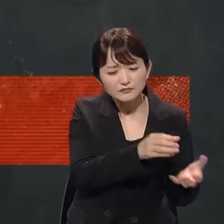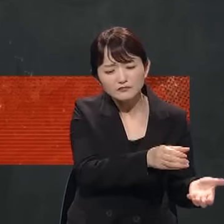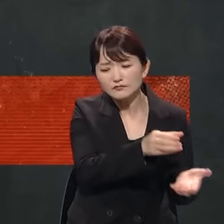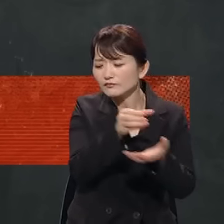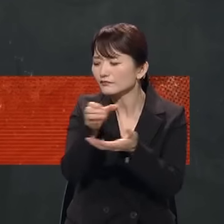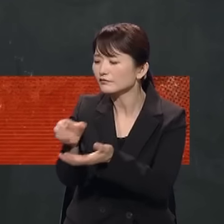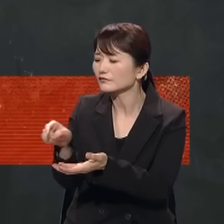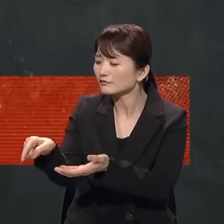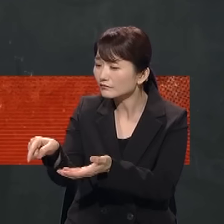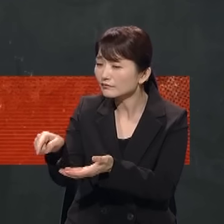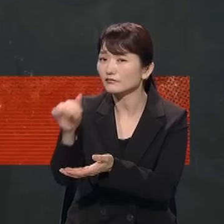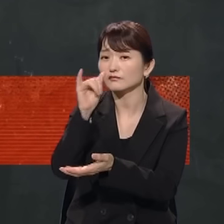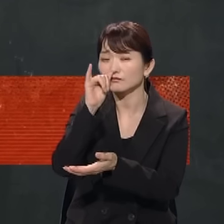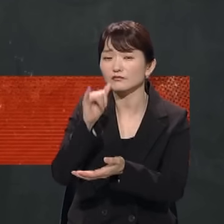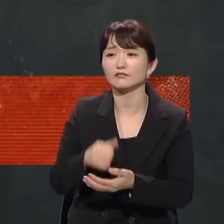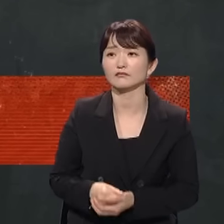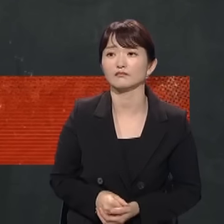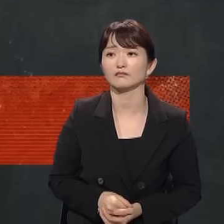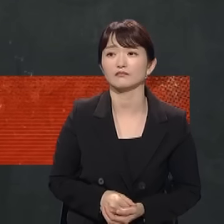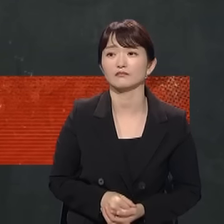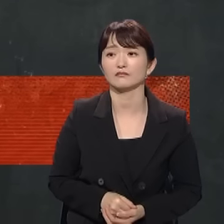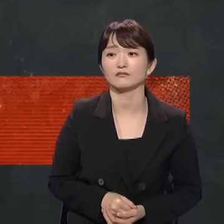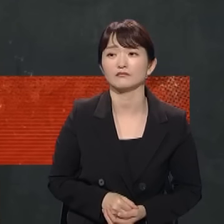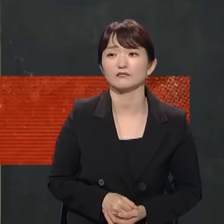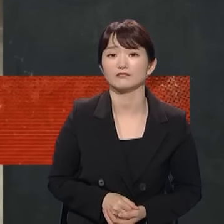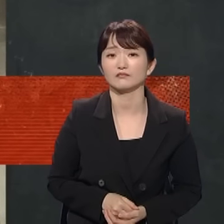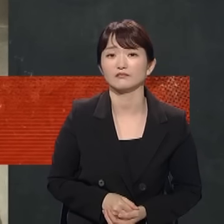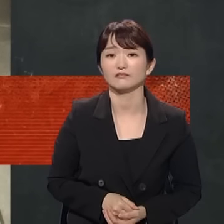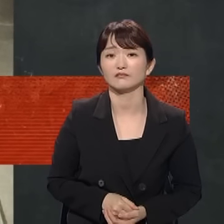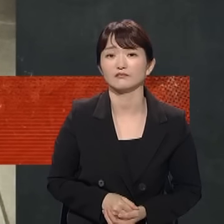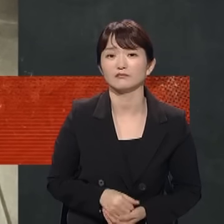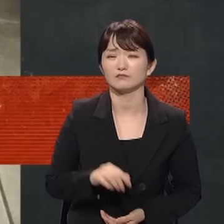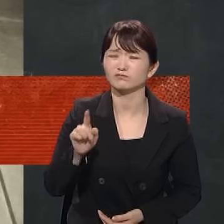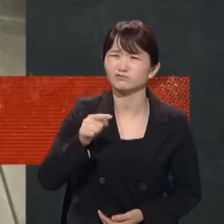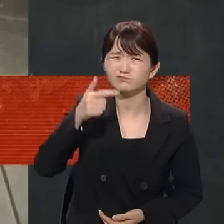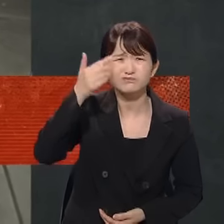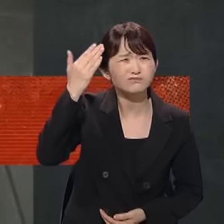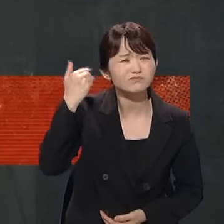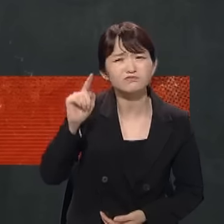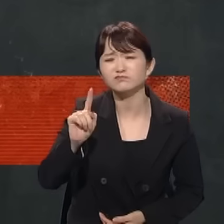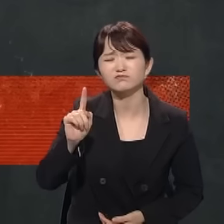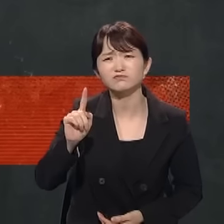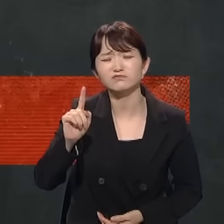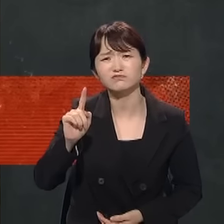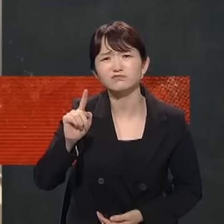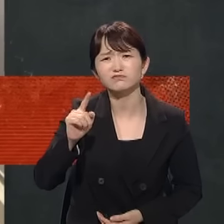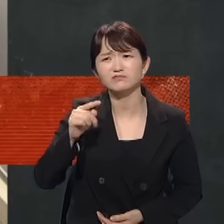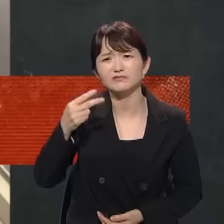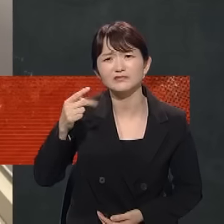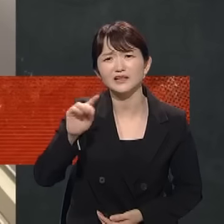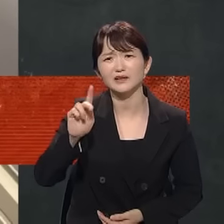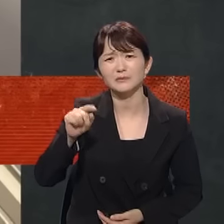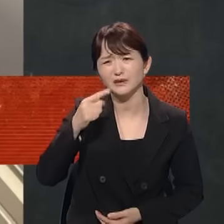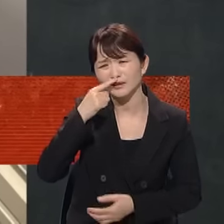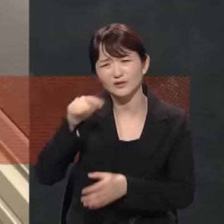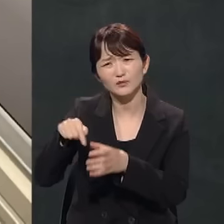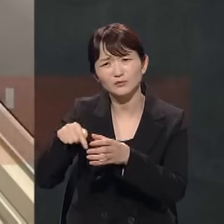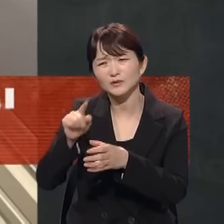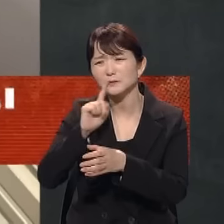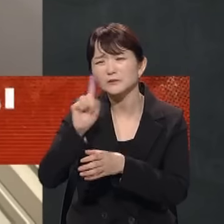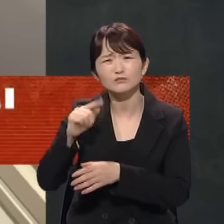이렇게 손님 여기 음료 있습니다 이러고 이제 갖다 줘야 됐다는 얘기인데 아이고. 무슨 옛날 다방 얘기하시는 건지 네, 커피숍에서